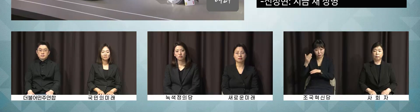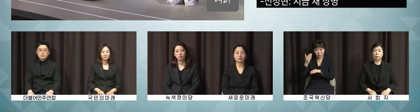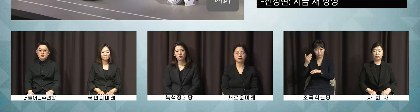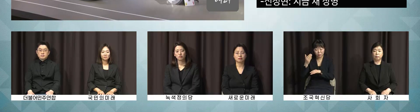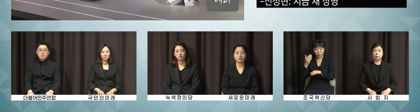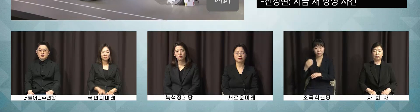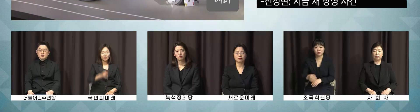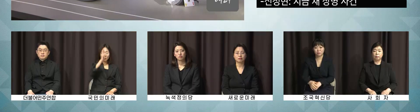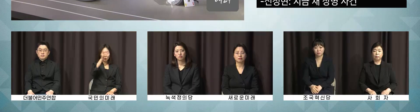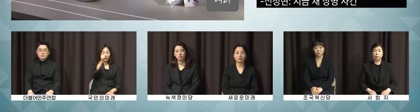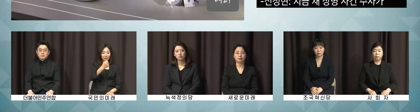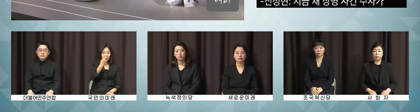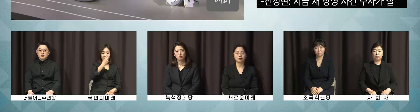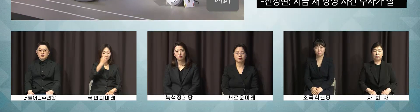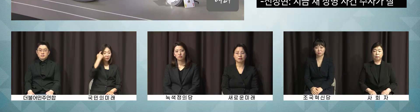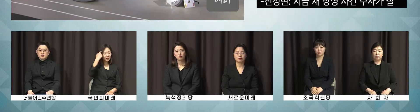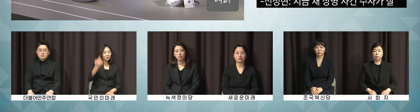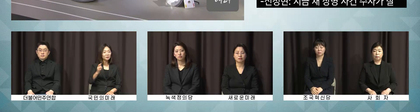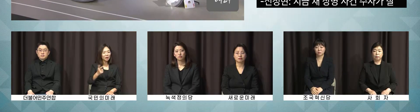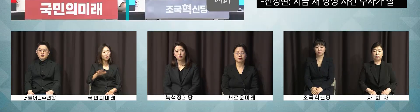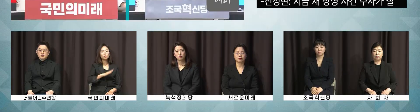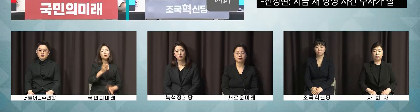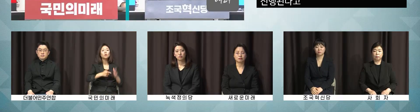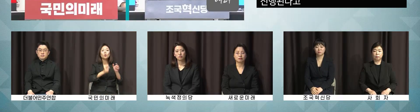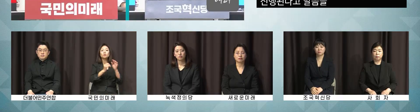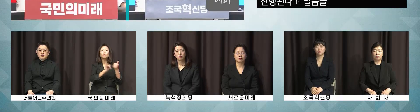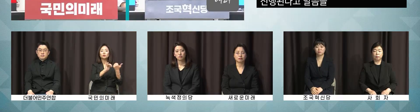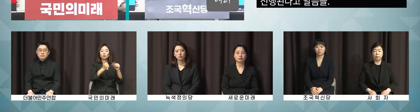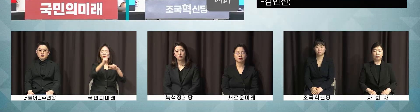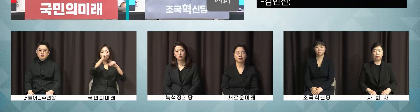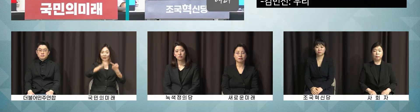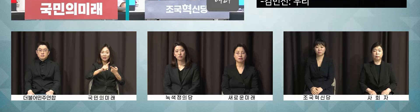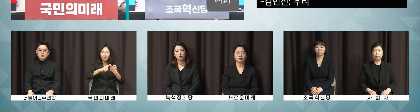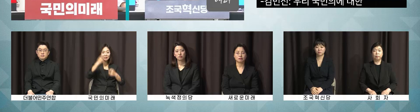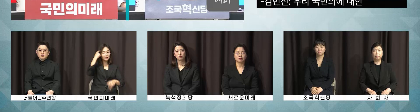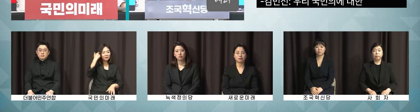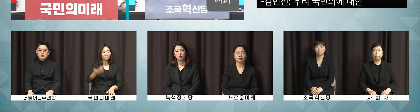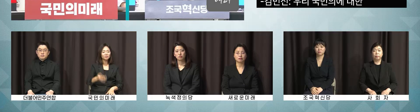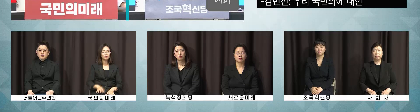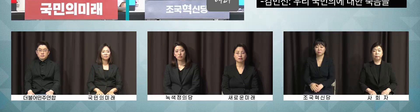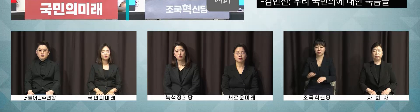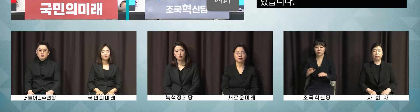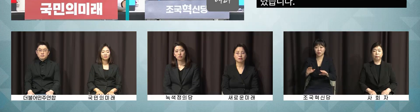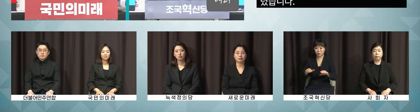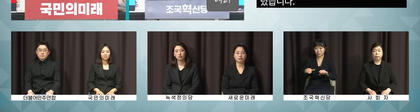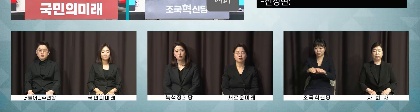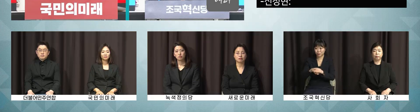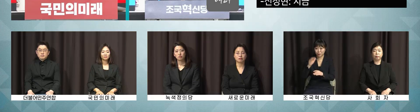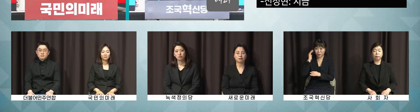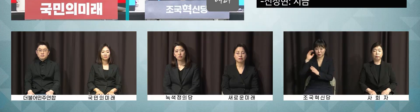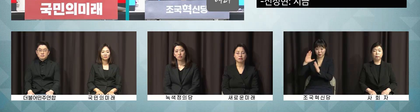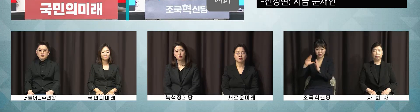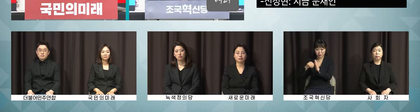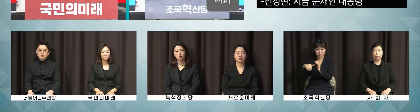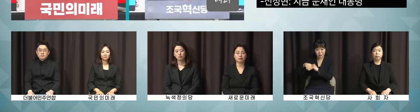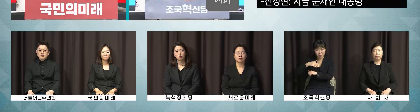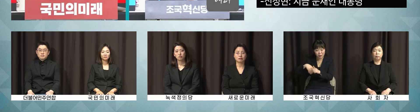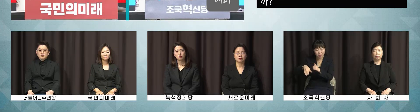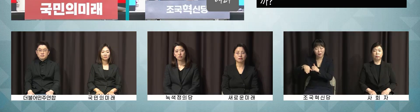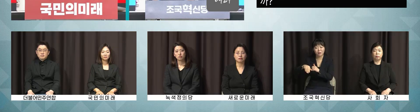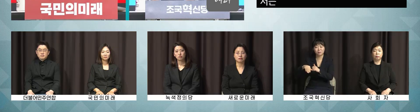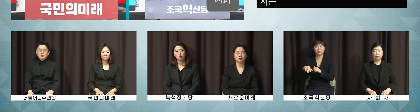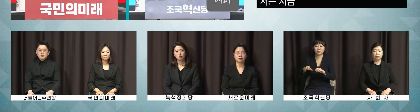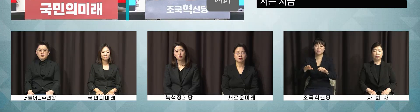최상병 수사에 대한 질문을 드린 것이 아니라 우리 네. 공무원의 죽음에 대한 질문을 드렸습니다. 지금 문재인 대통령 시절입니까? 저는